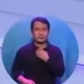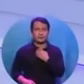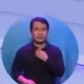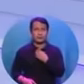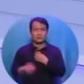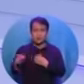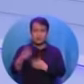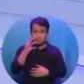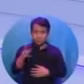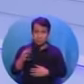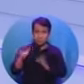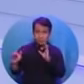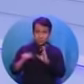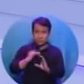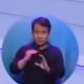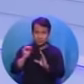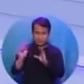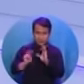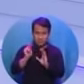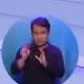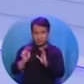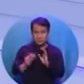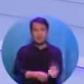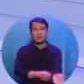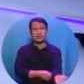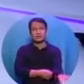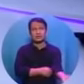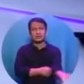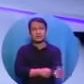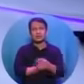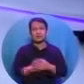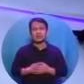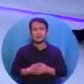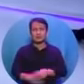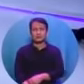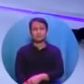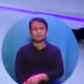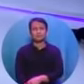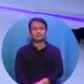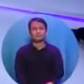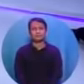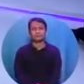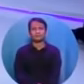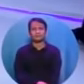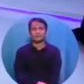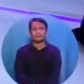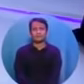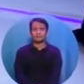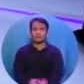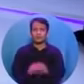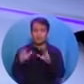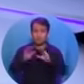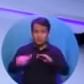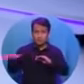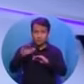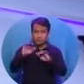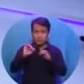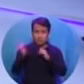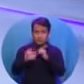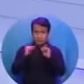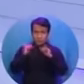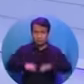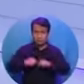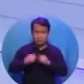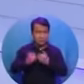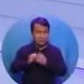Kung nanonood ka na nagpadala sa amin ng video, okay? O lahat kayo na nagpadala ng video, baka pwedeng lumayo-layo